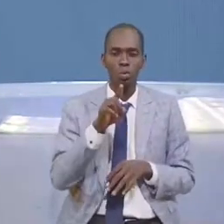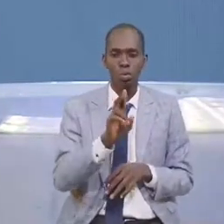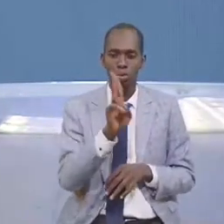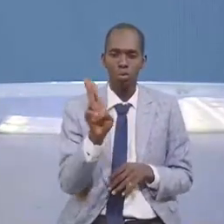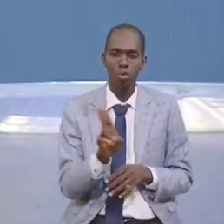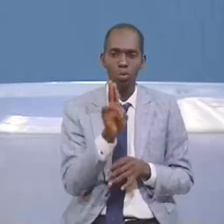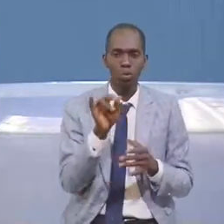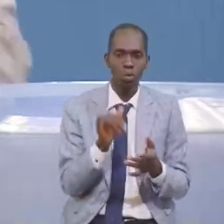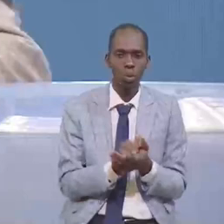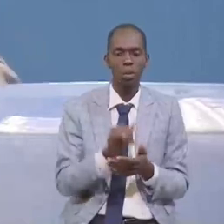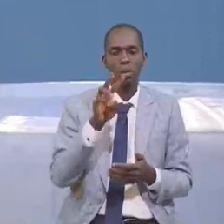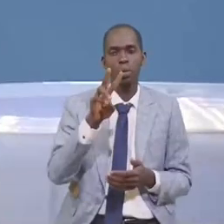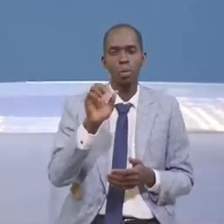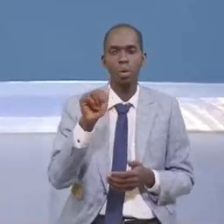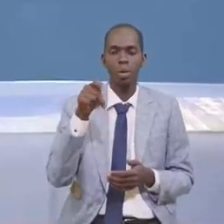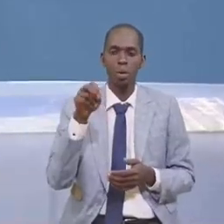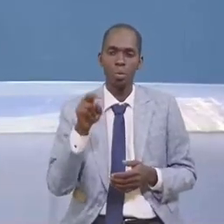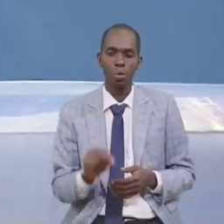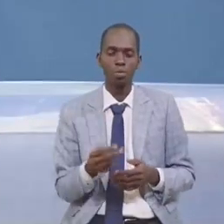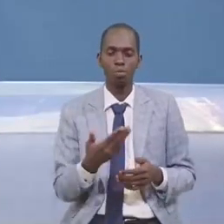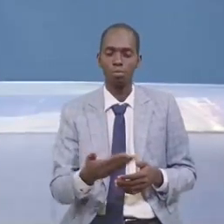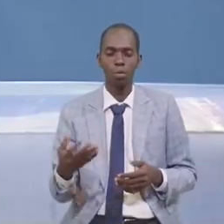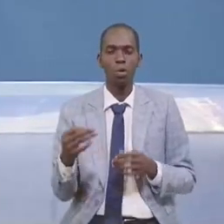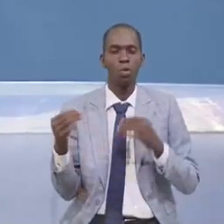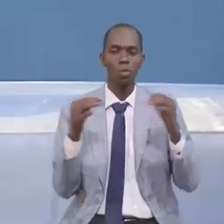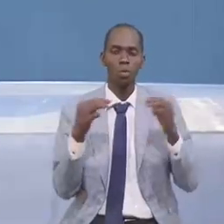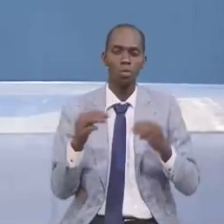Comment utilises-tu cette arme?